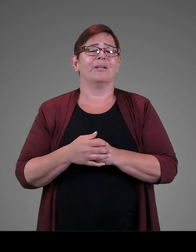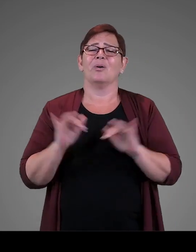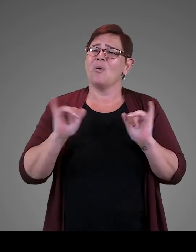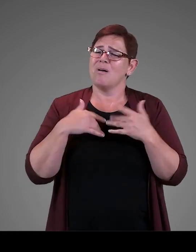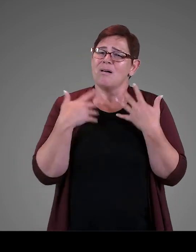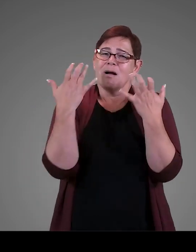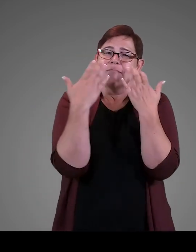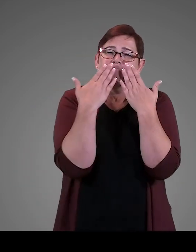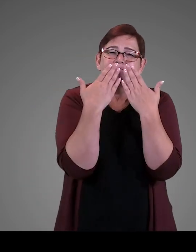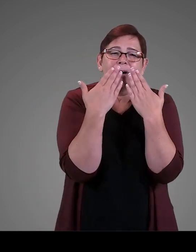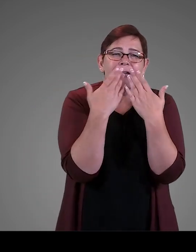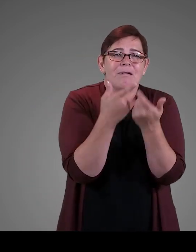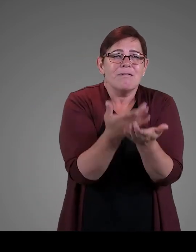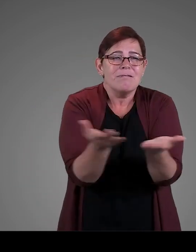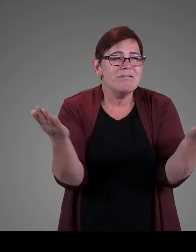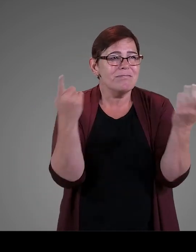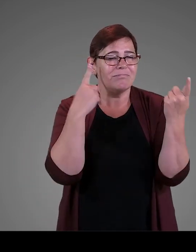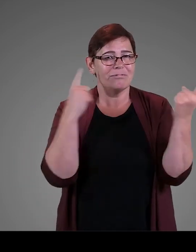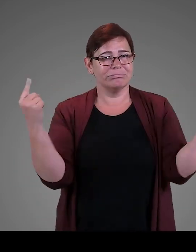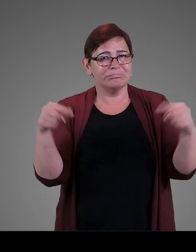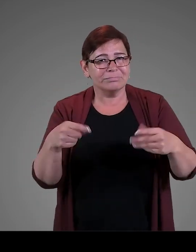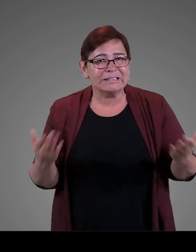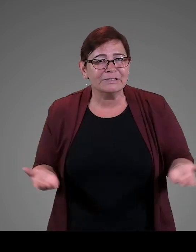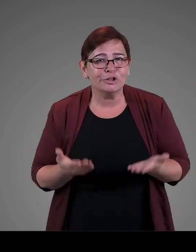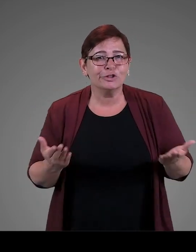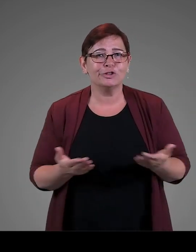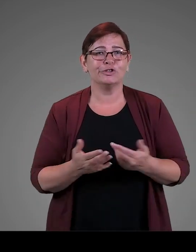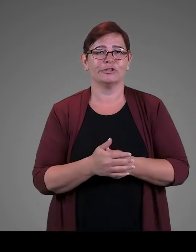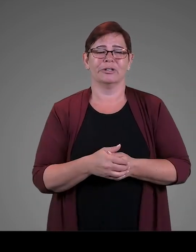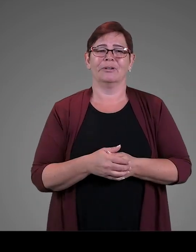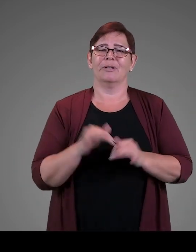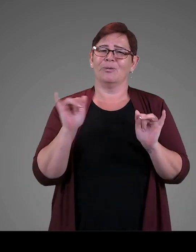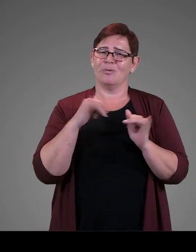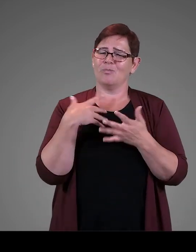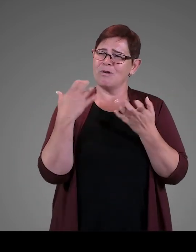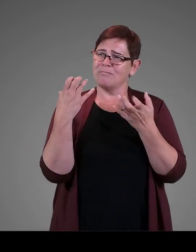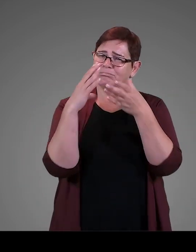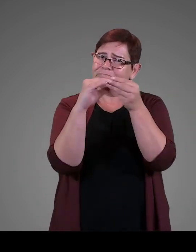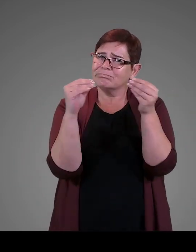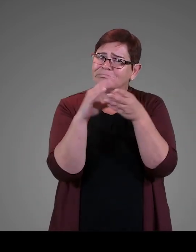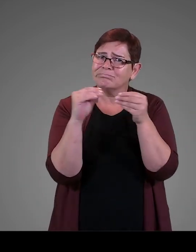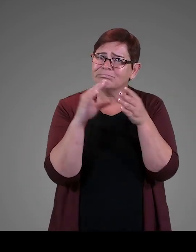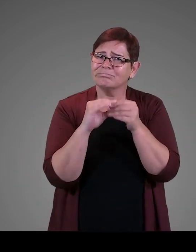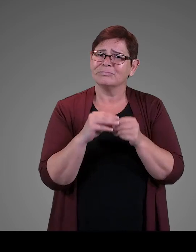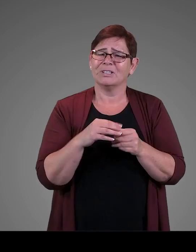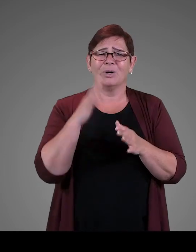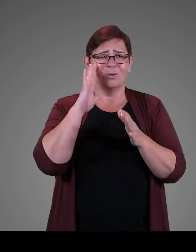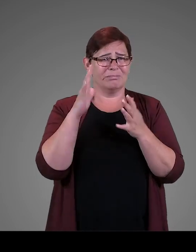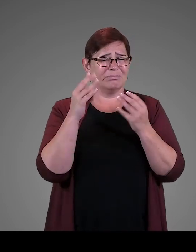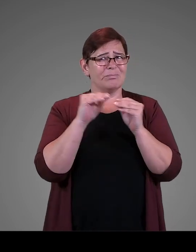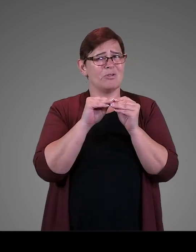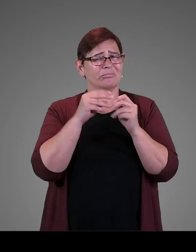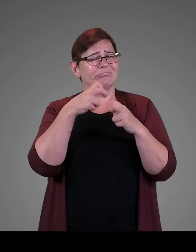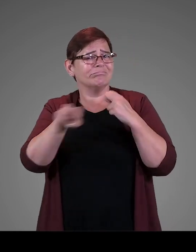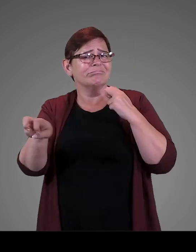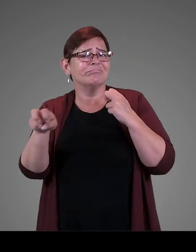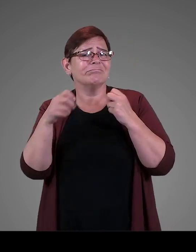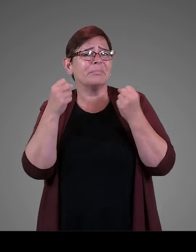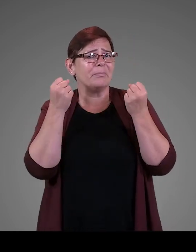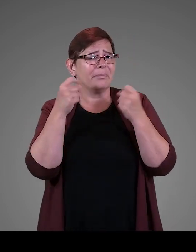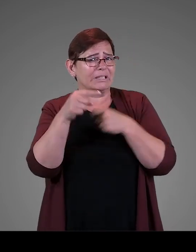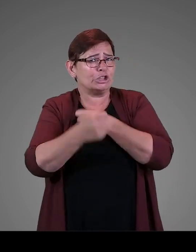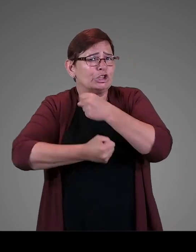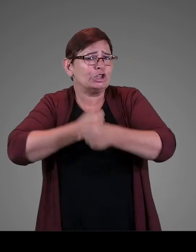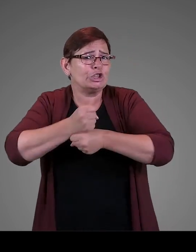remercier d'être ici. Je veux mentionner aussi que c'était plus difficile cette année de mobiliser les gens, puis on